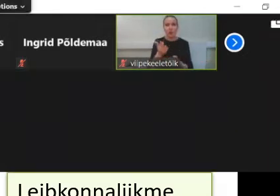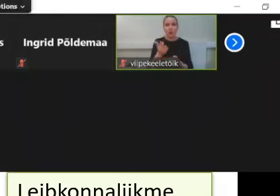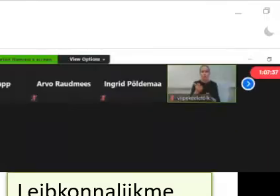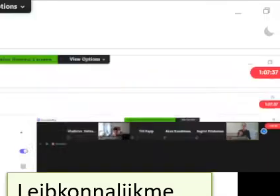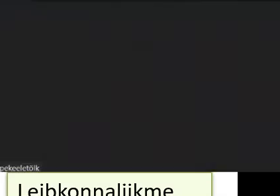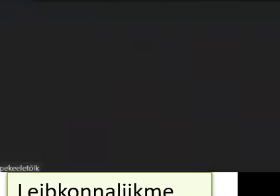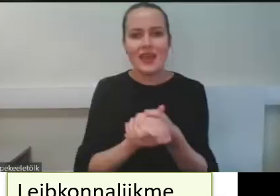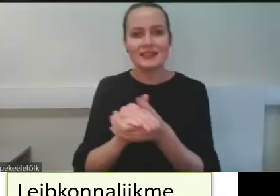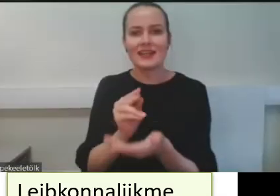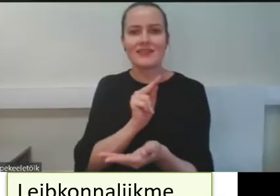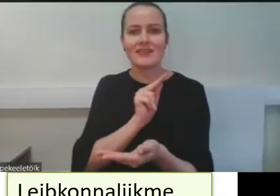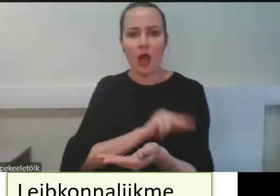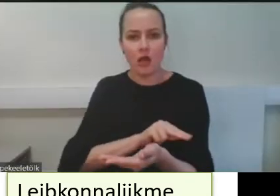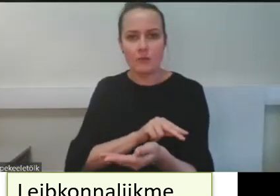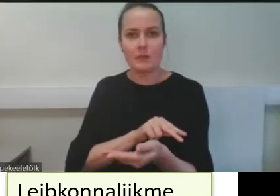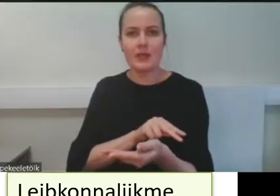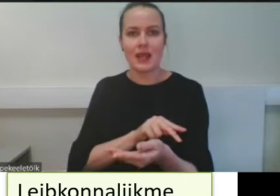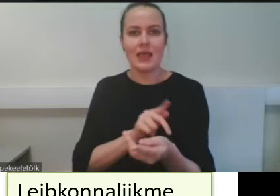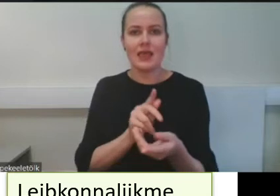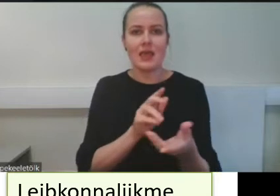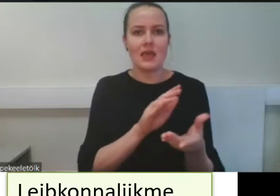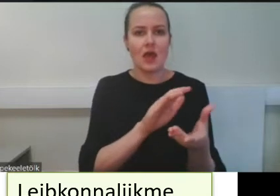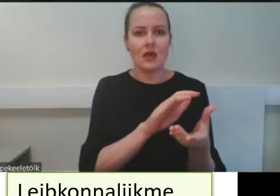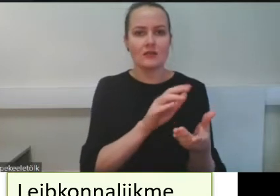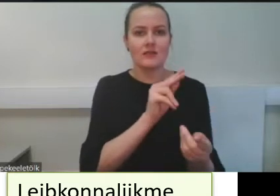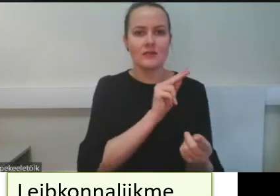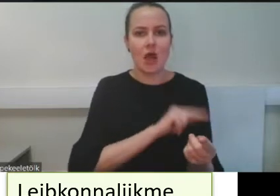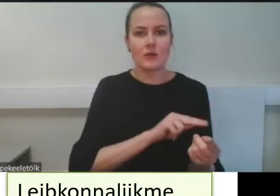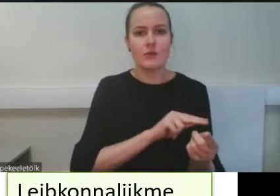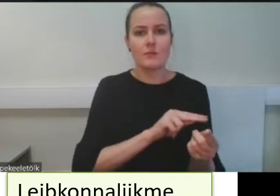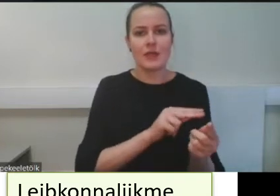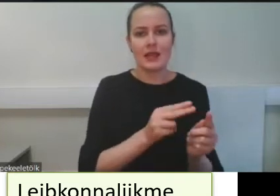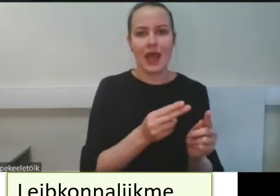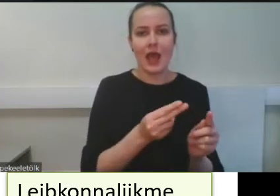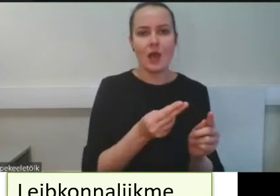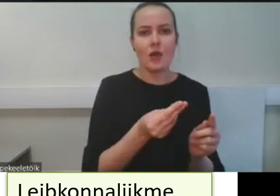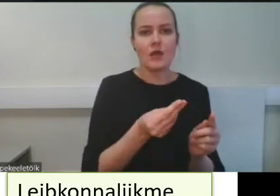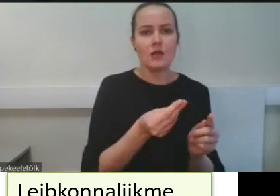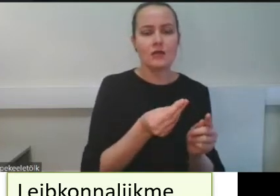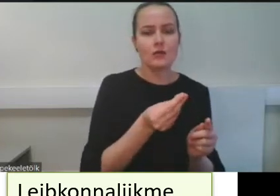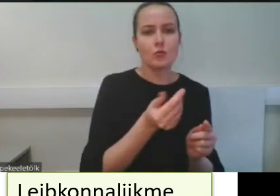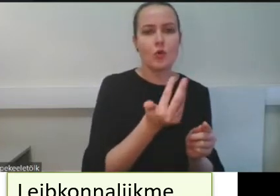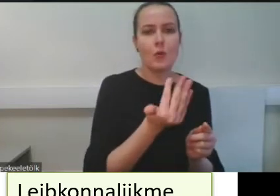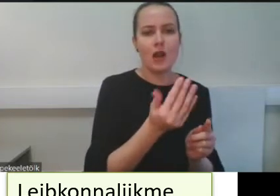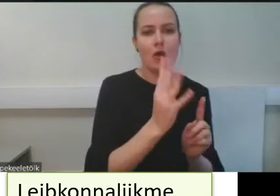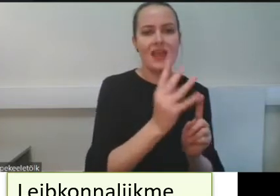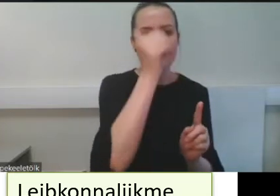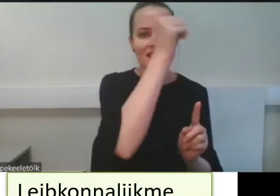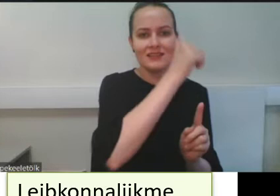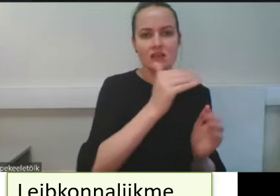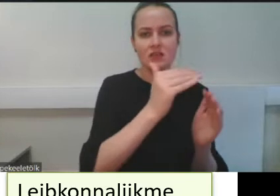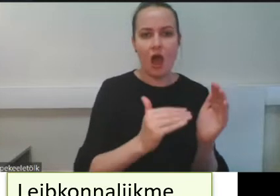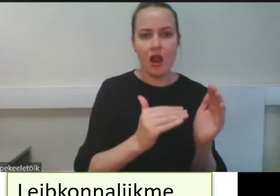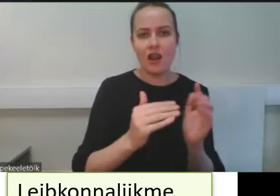näiteks puuetega inimeste teemal või kuidas me kokku lepime nimetusena, et siis võib-olla selleks üks mõttekoht,